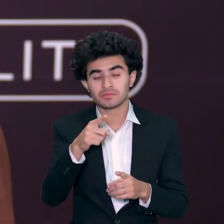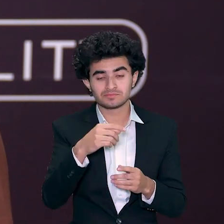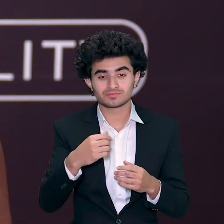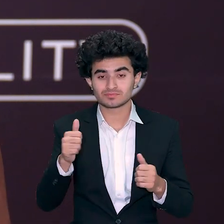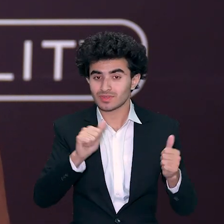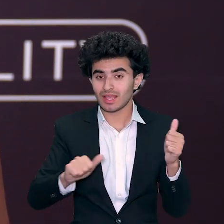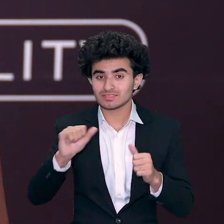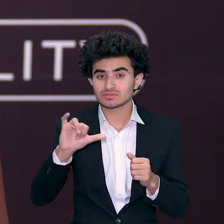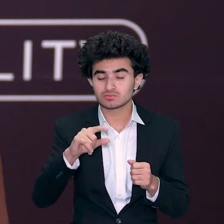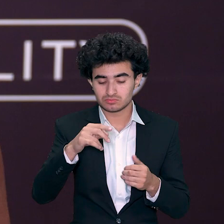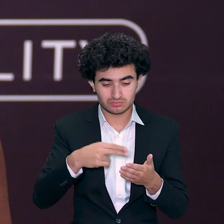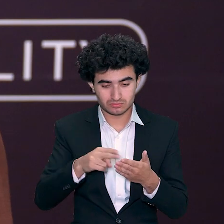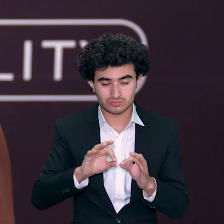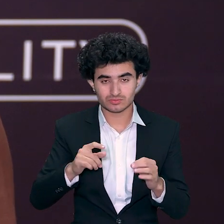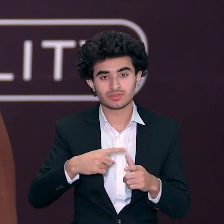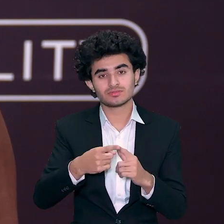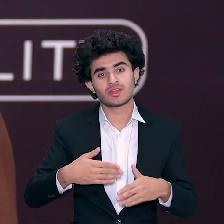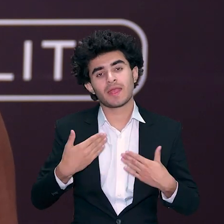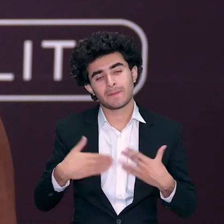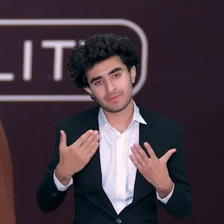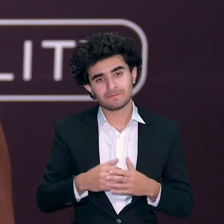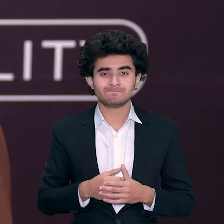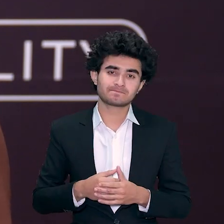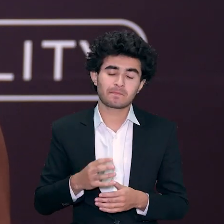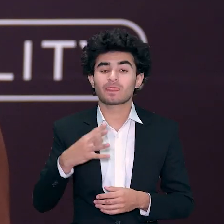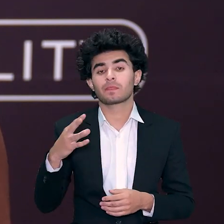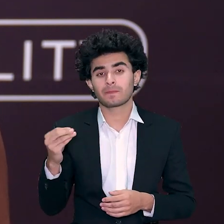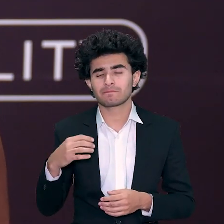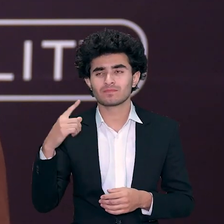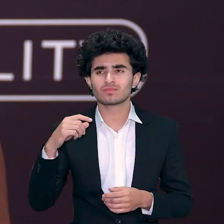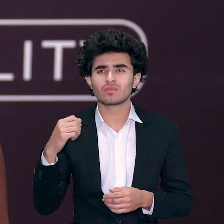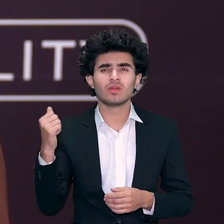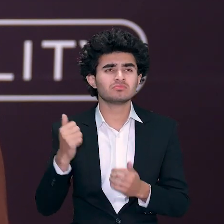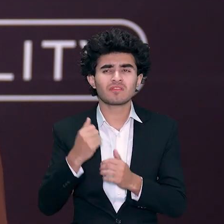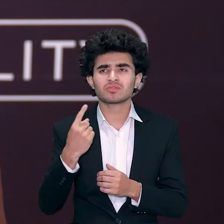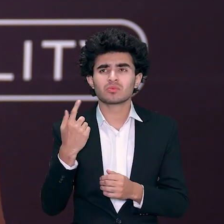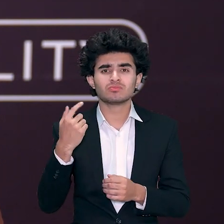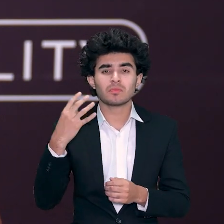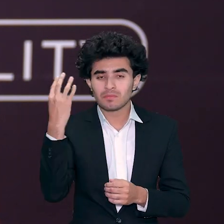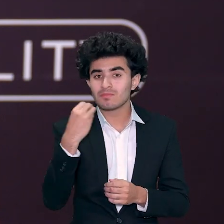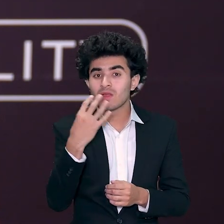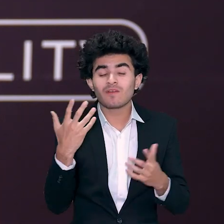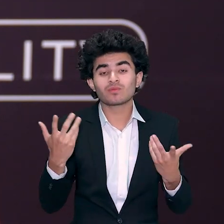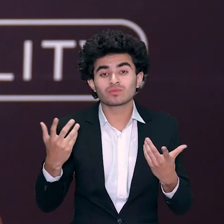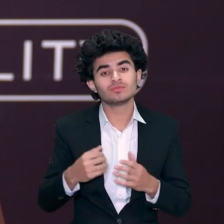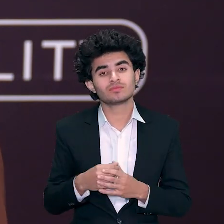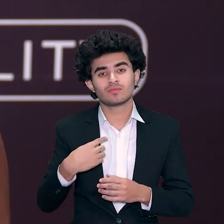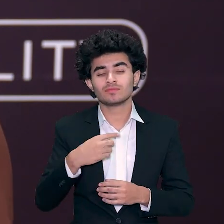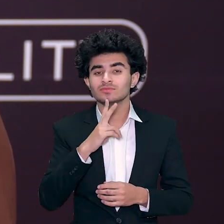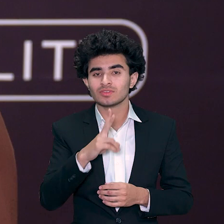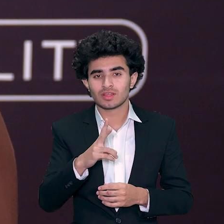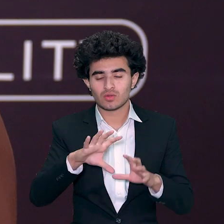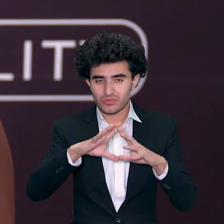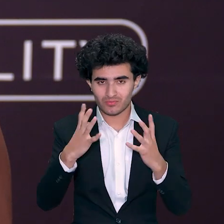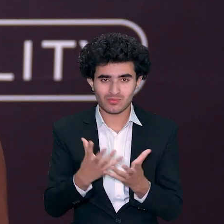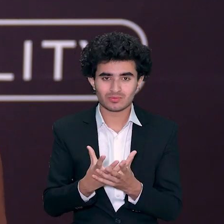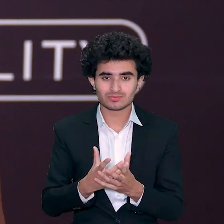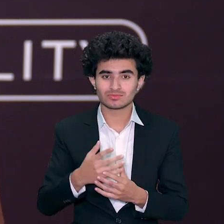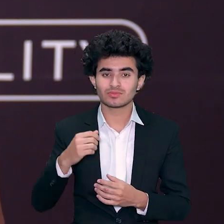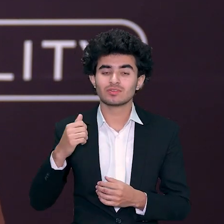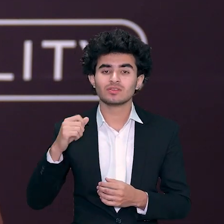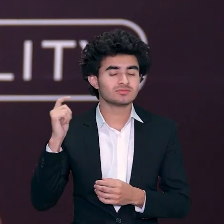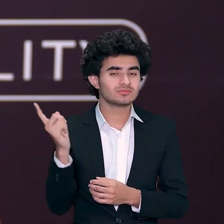جو سب سے خوبصورت انسان ہے نا وہ میرے لیے، یعنی باقی سارے تو بہت خوبصورت ہے، لیکن میری مدر کا جو رول تھا اور اس نے